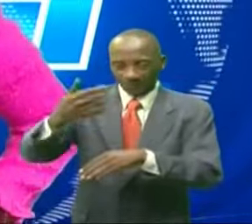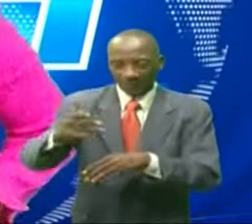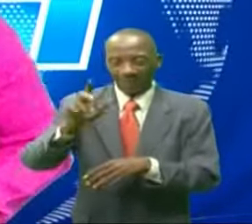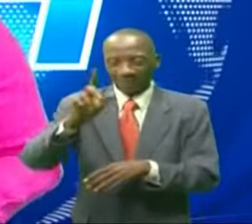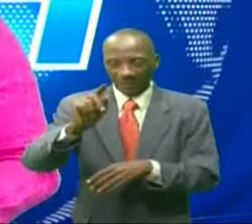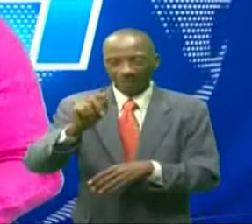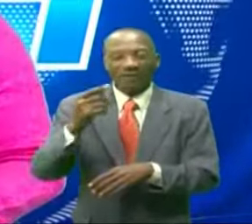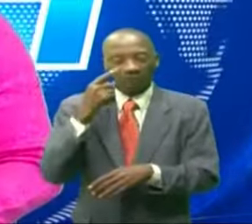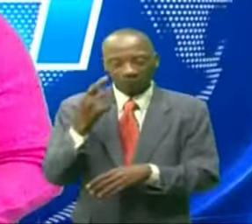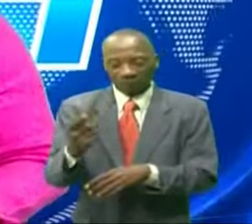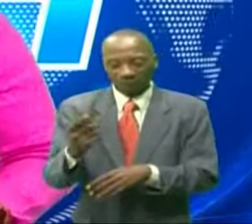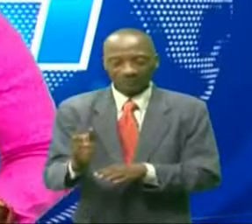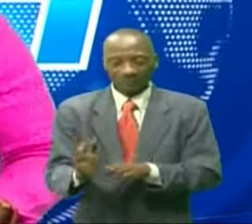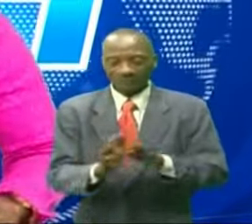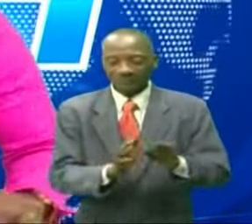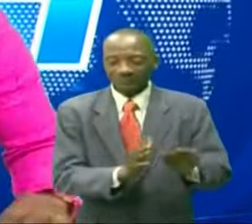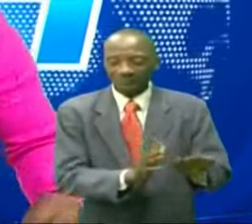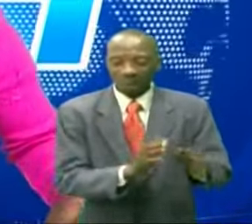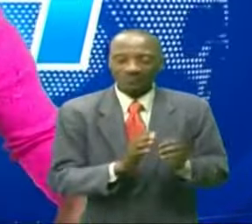éditions.